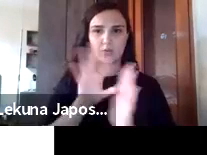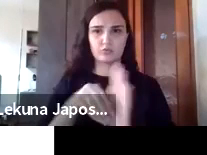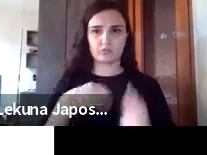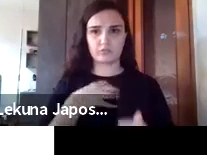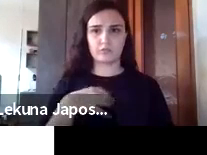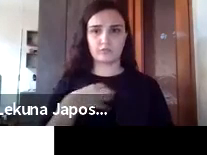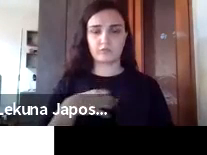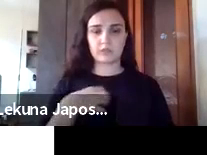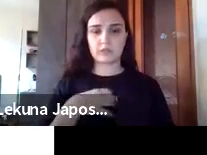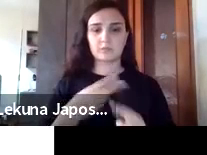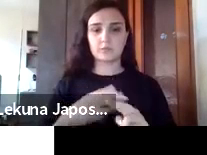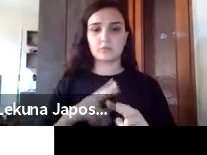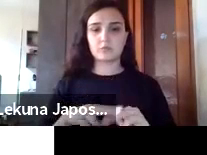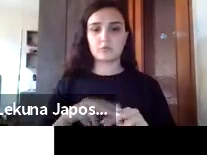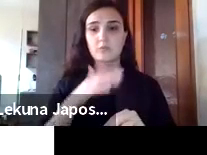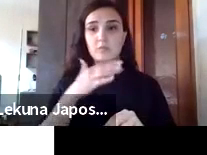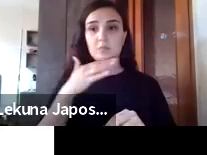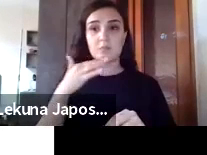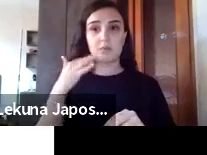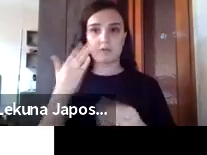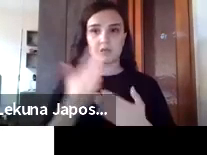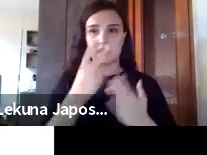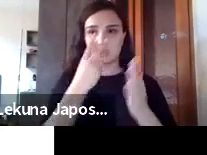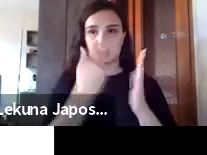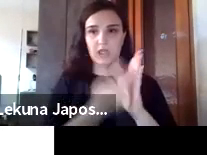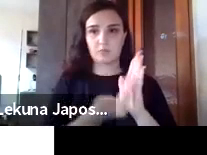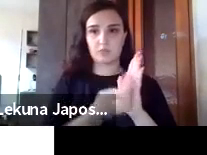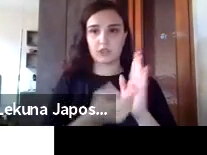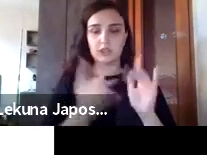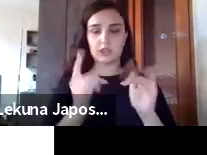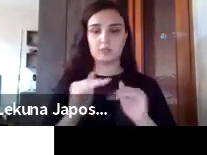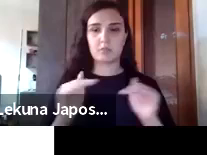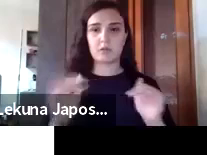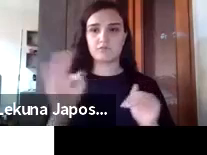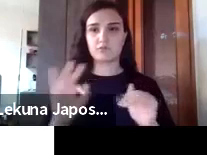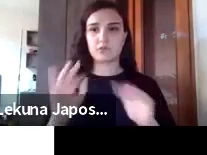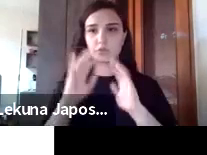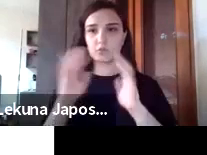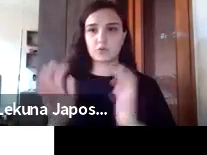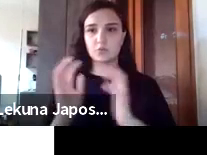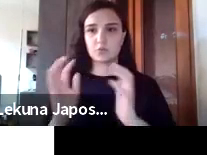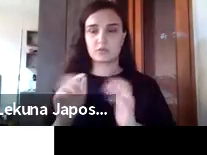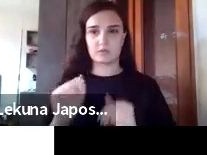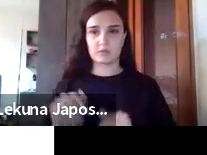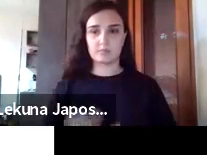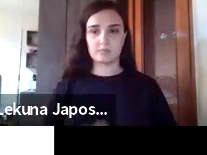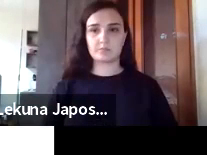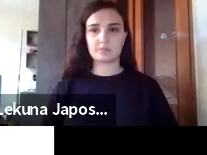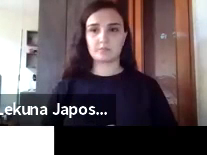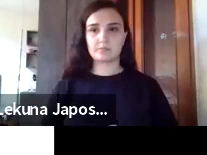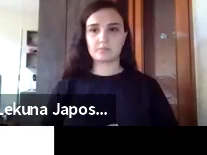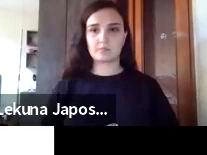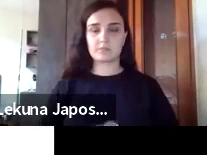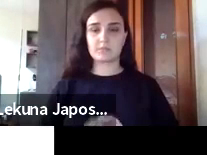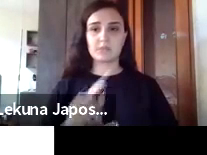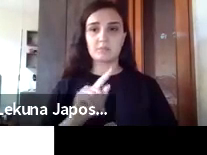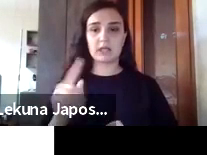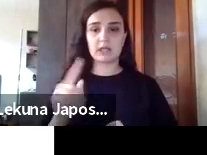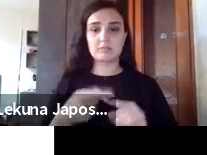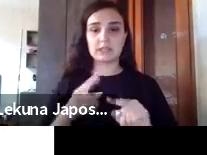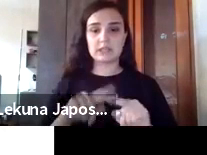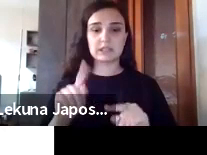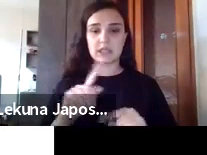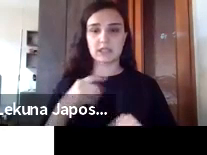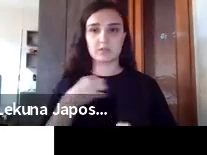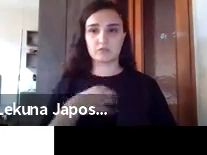დიდი დოზით არის წარმოდგენილი, ხო, ეს ბავშვზე ზრუნვის კომპონენტი. მაგრამ ის რაც ძალიან